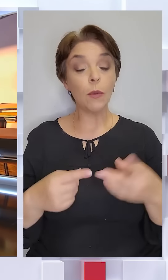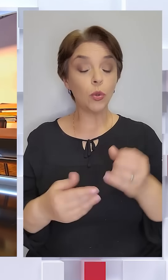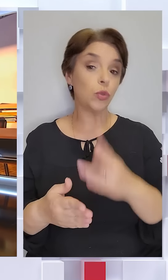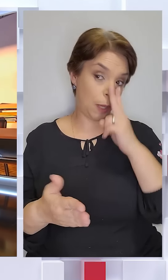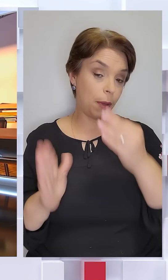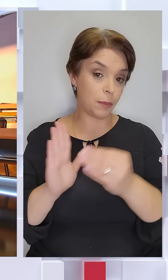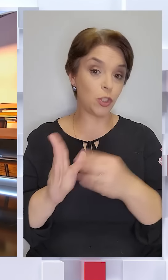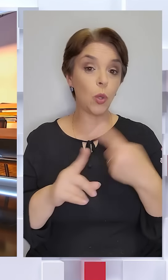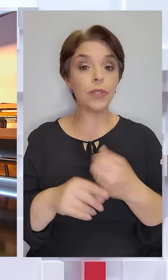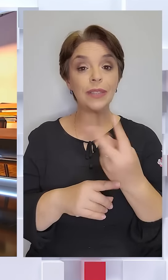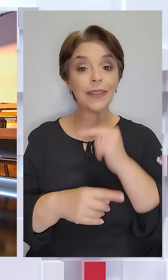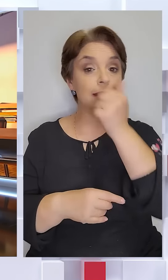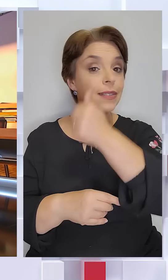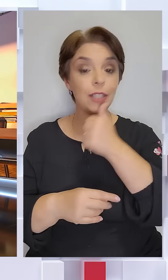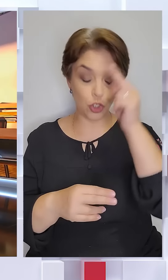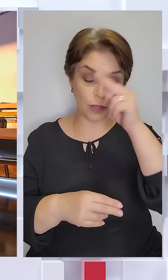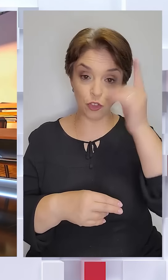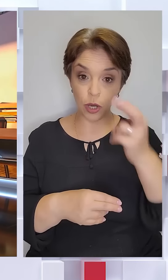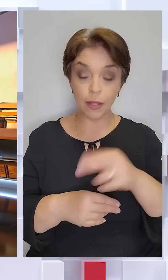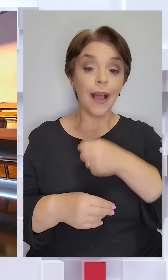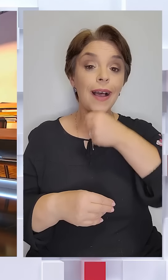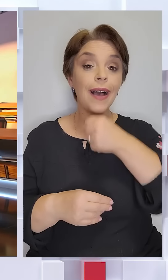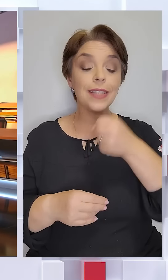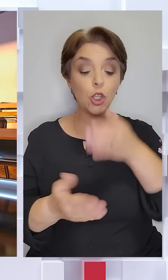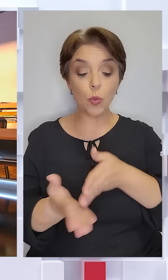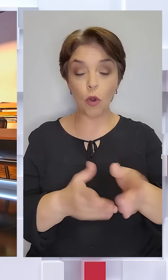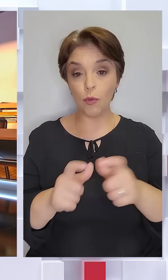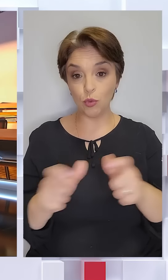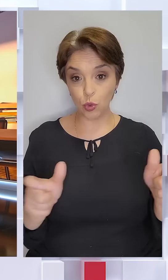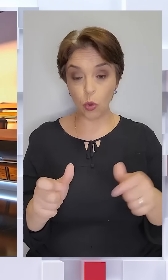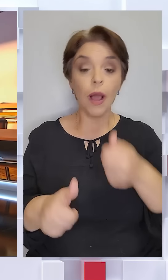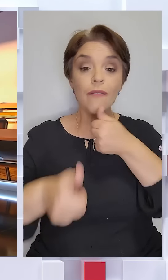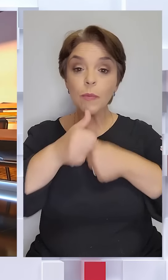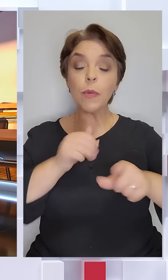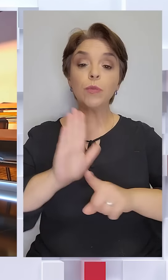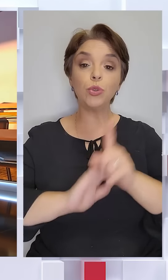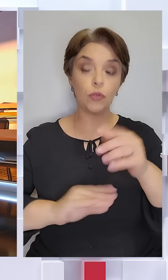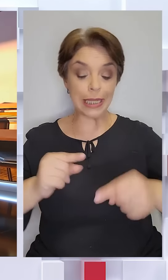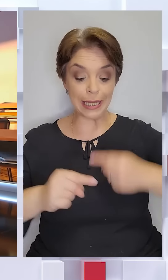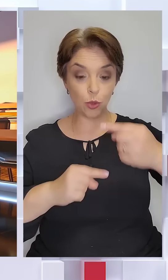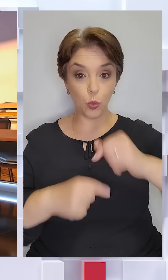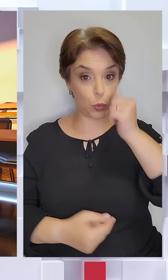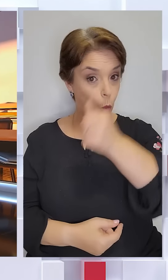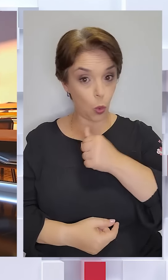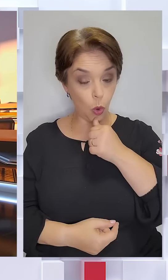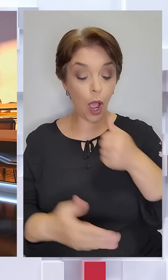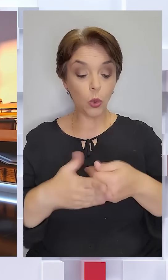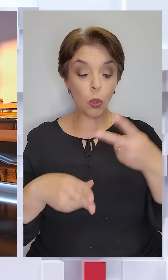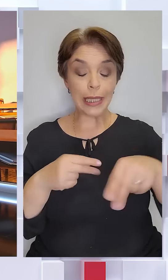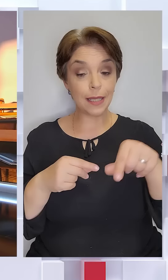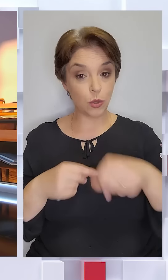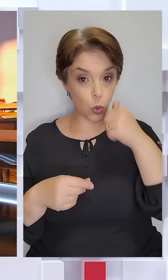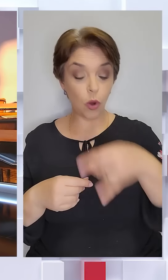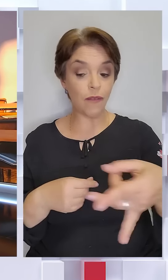НУШ і передбачає ось це 12-річне навчання. Старшу профільну школу випробовувати почнуть уже з наступного року, а до кінця